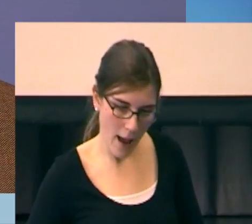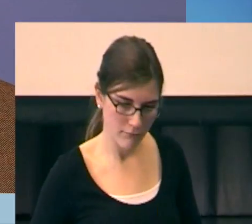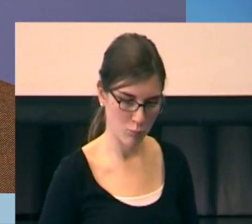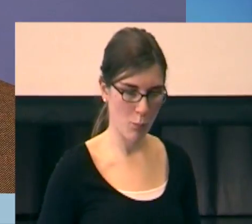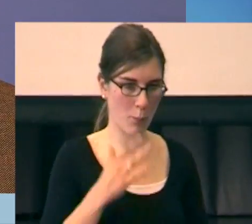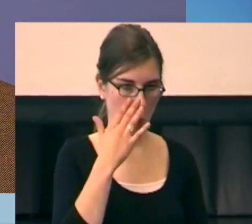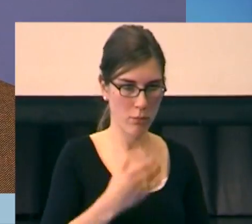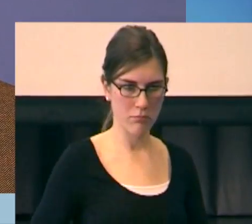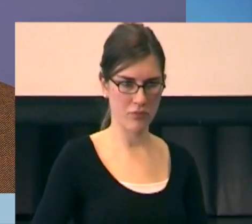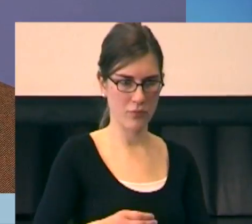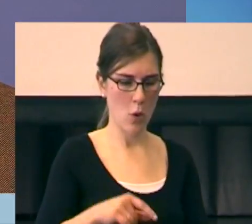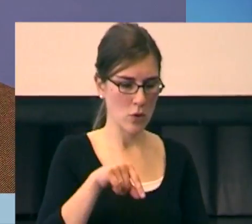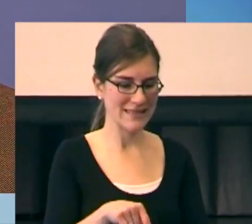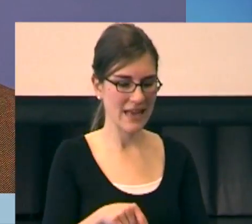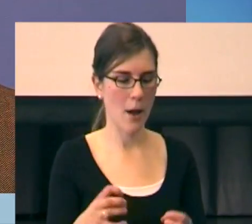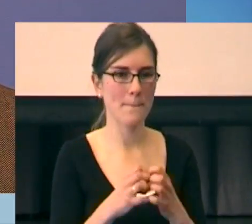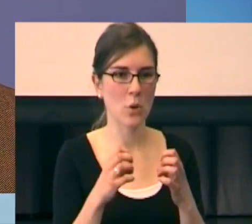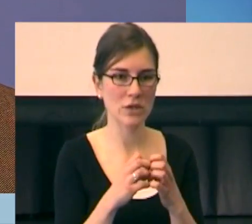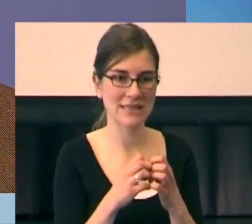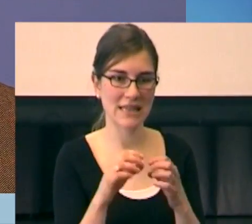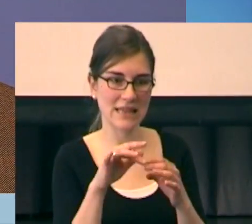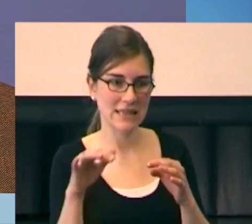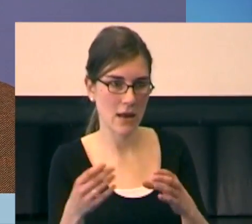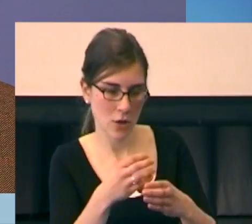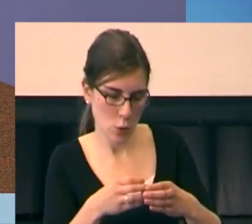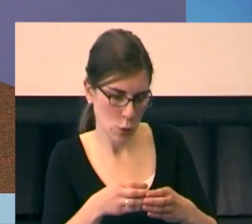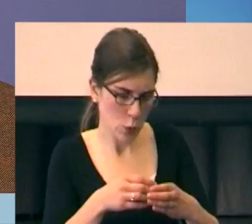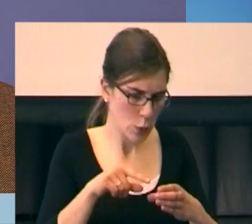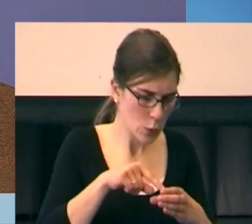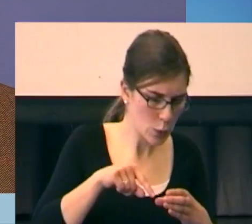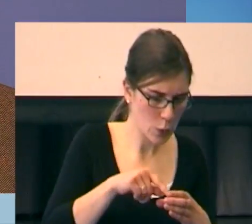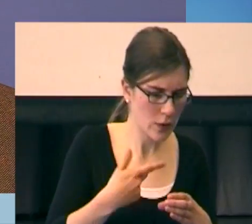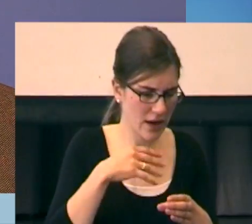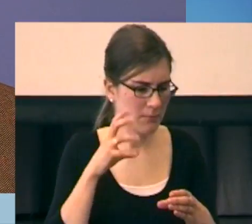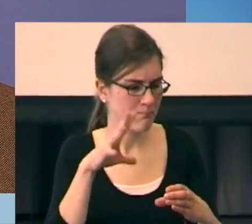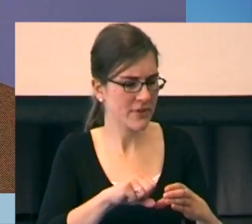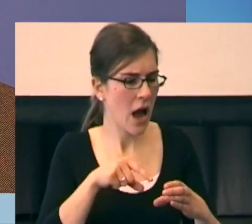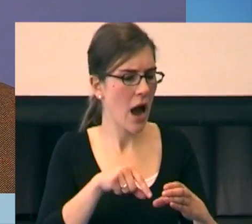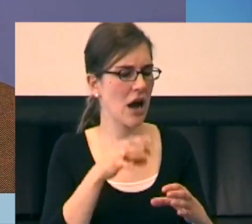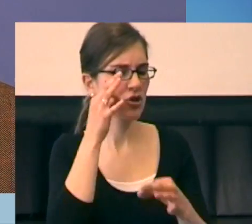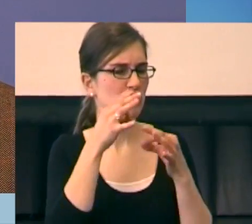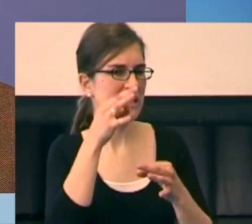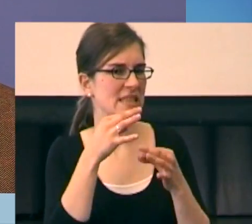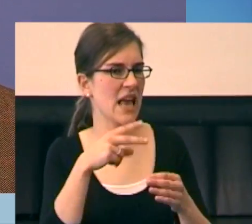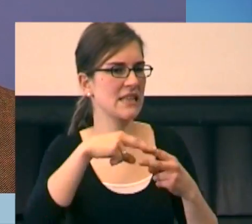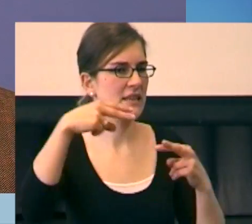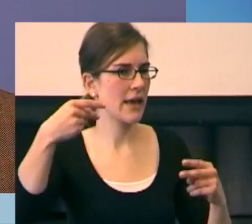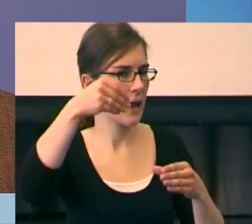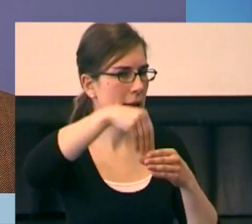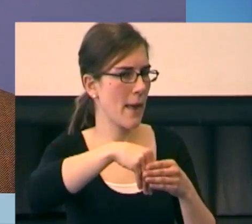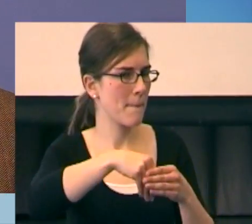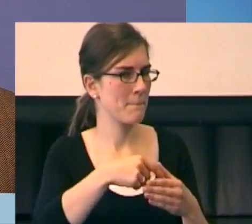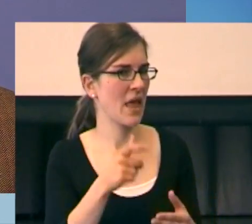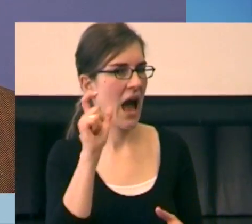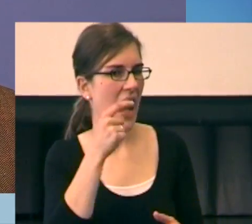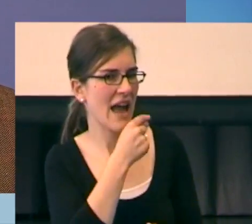und man kann feststellen, ob diese Prostatazellen im Urin ein bestimmtes Gen, ein bestimmtes Eiweiß, das